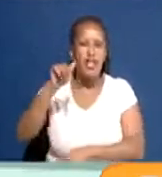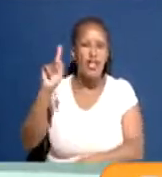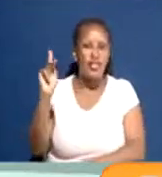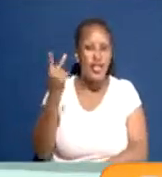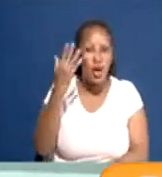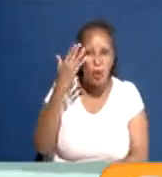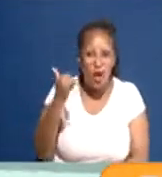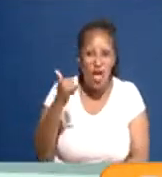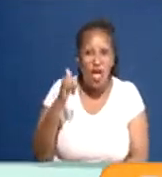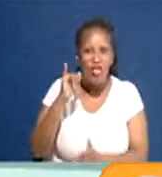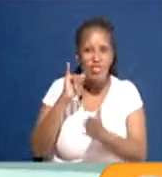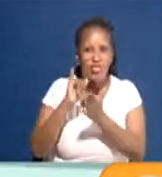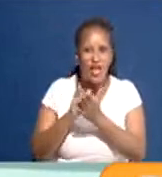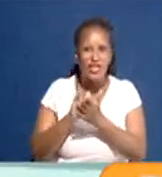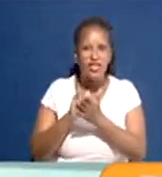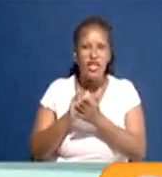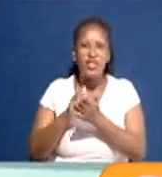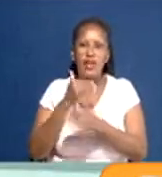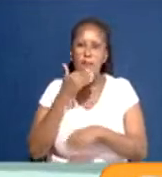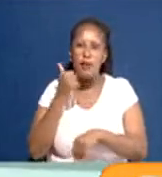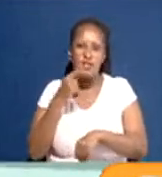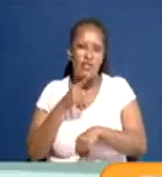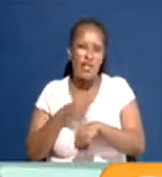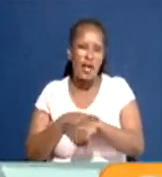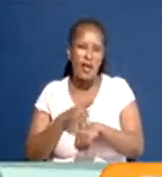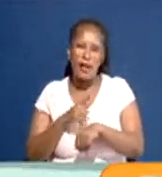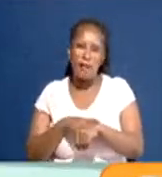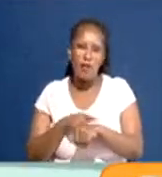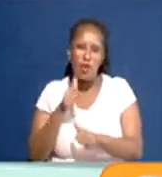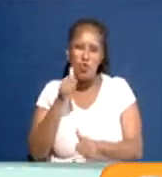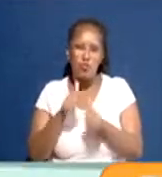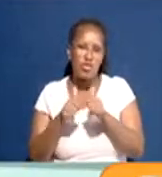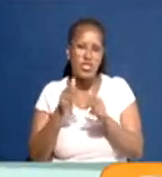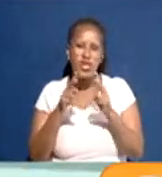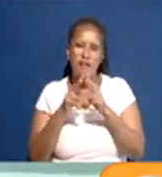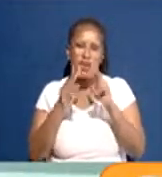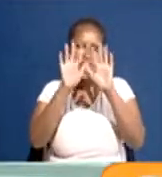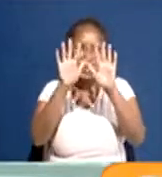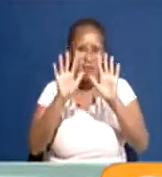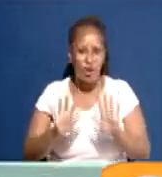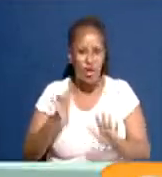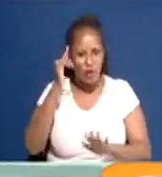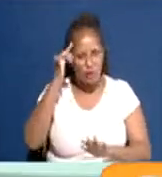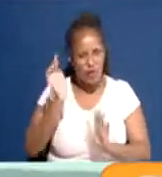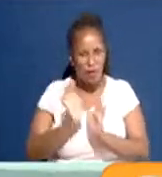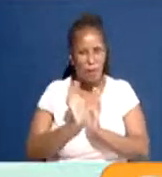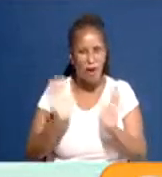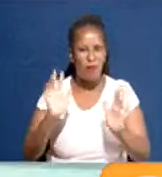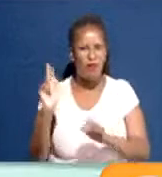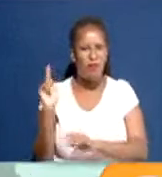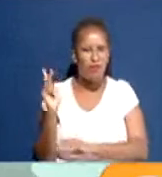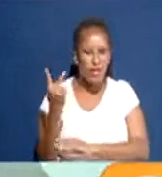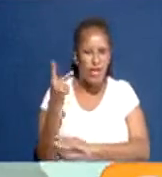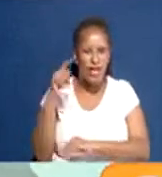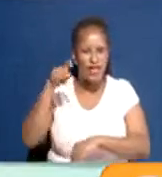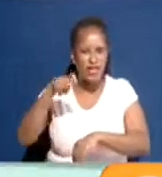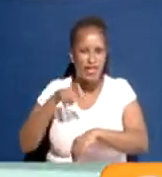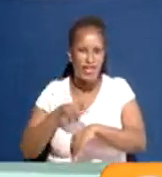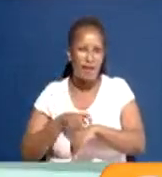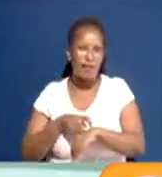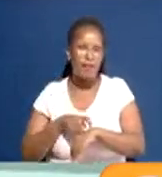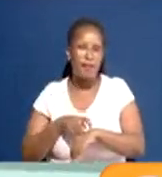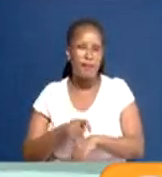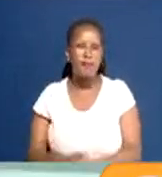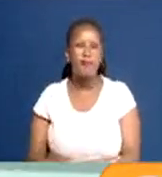because that is the timely intervention that is necessary for our republic at this point in